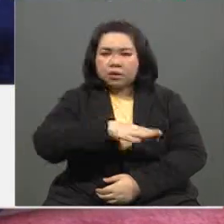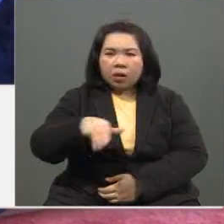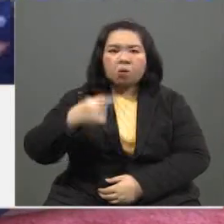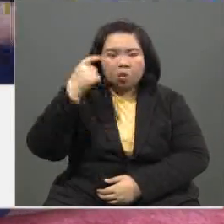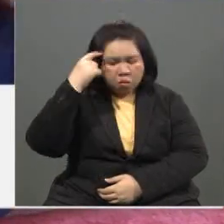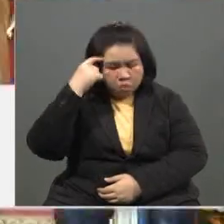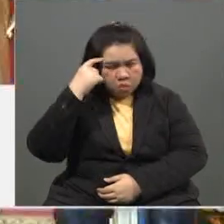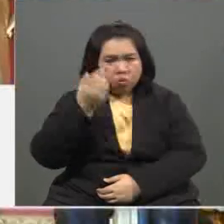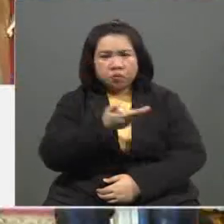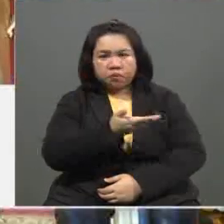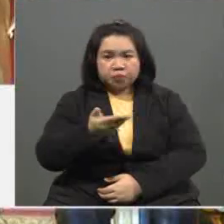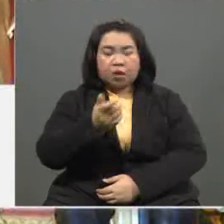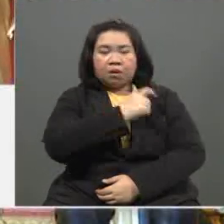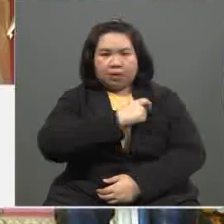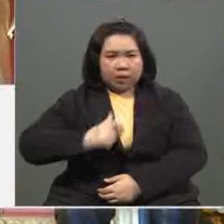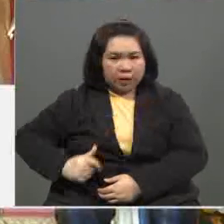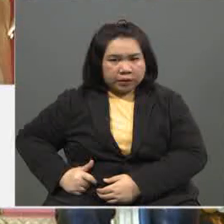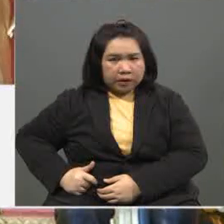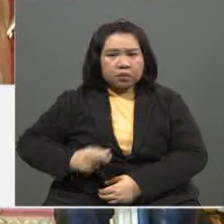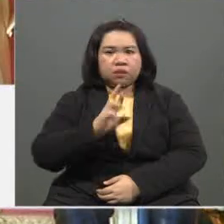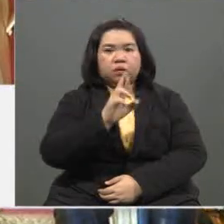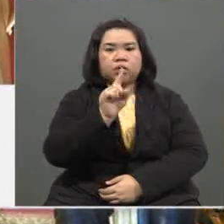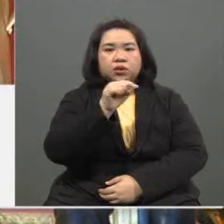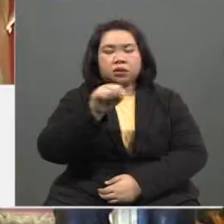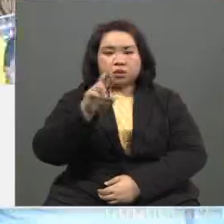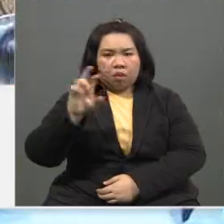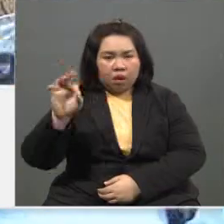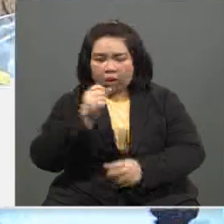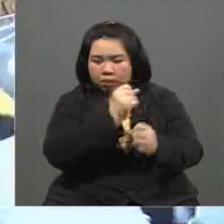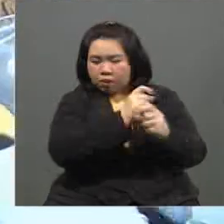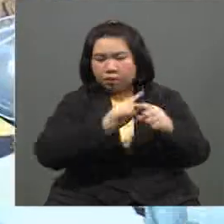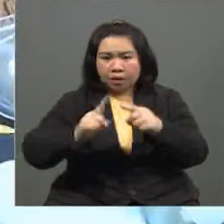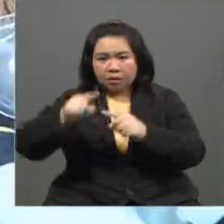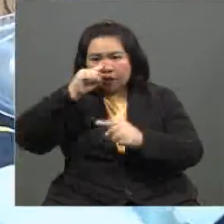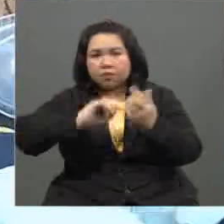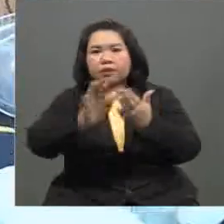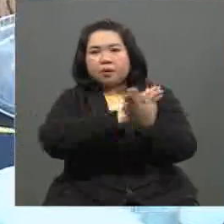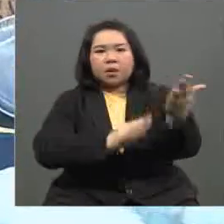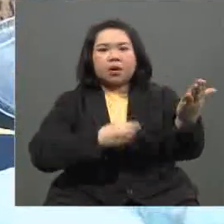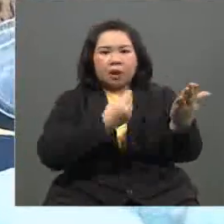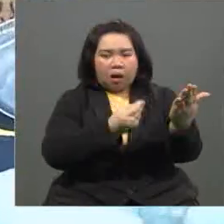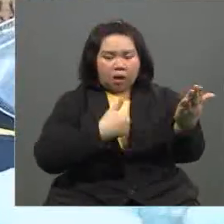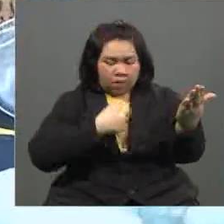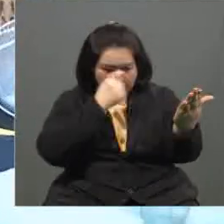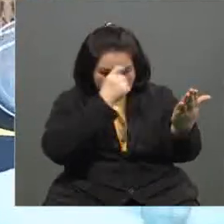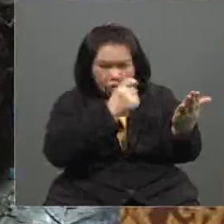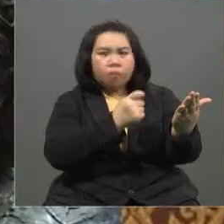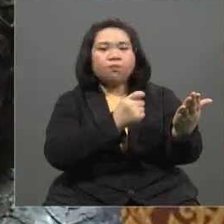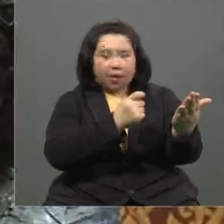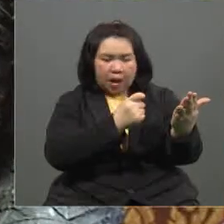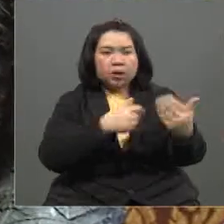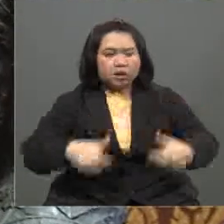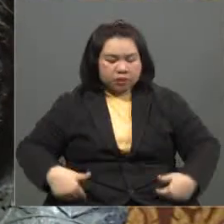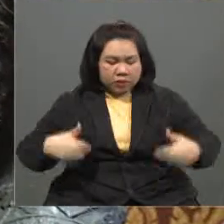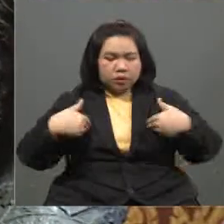ทิตาน้อมรำลึกถึงพระมหากรุณาธิคุณของพระมหากษัตริย์แห่งบรมราชจักรีวงศ์และเพื่อความเป็นสิริมงคลแ